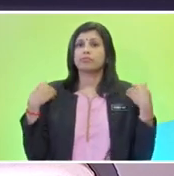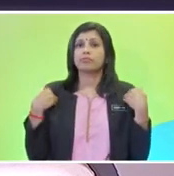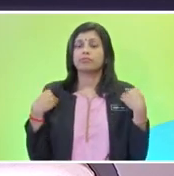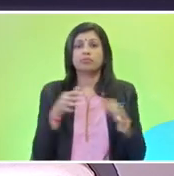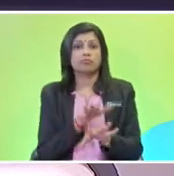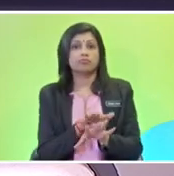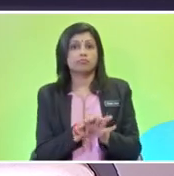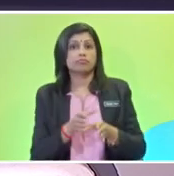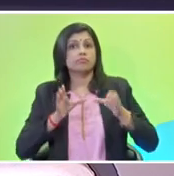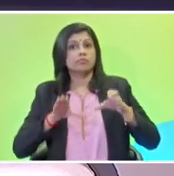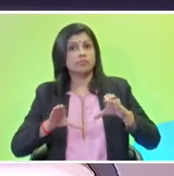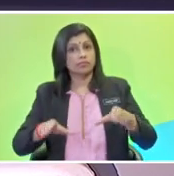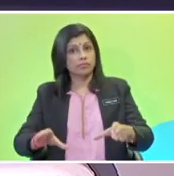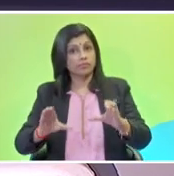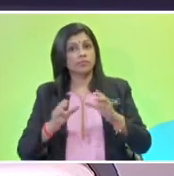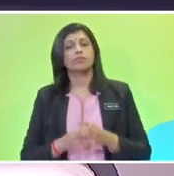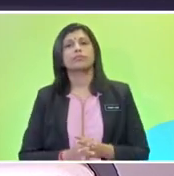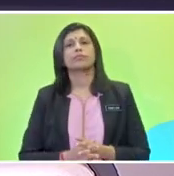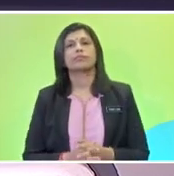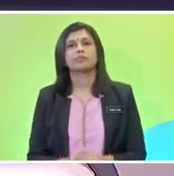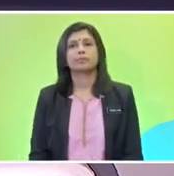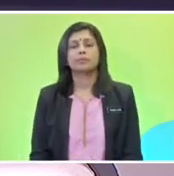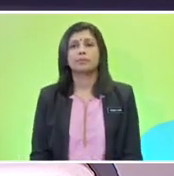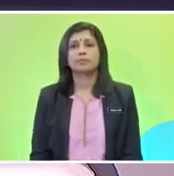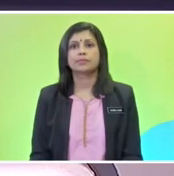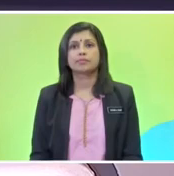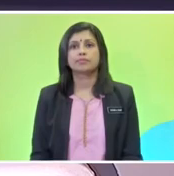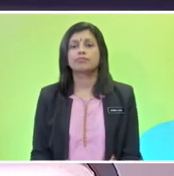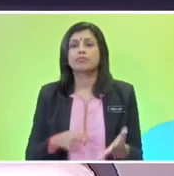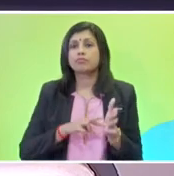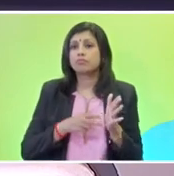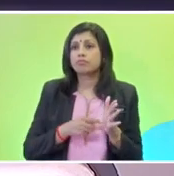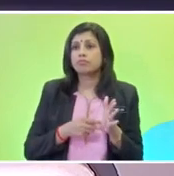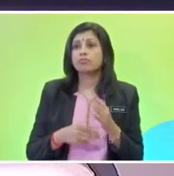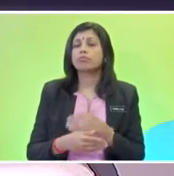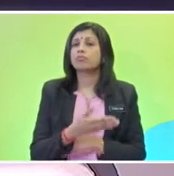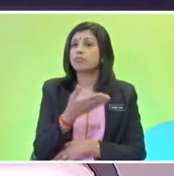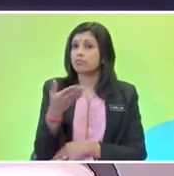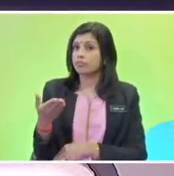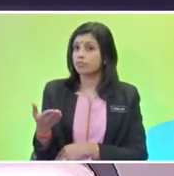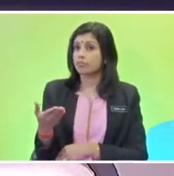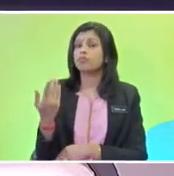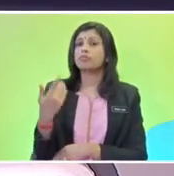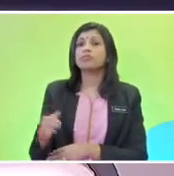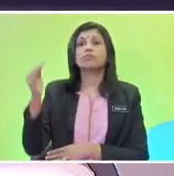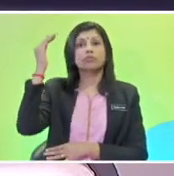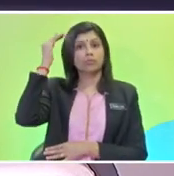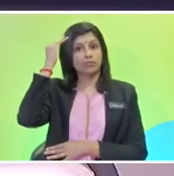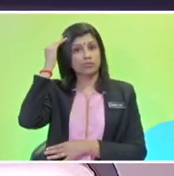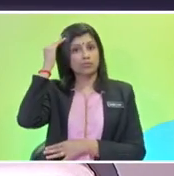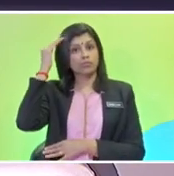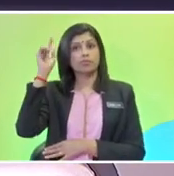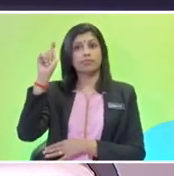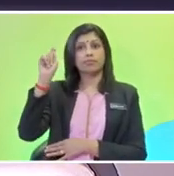jalan kira yang berbeza-beza, sebenarnya kita telah membawa murid-murid kita ke arah tahap penguasaan yang